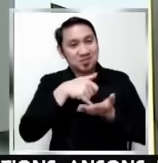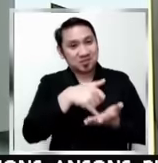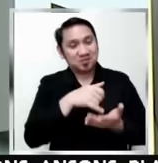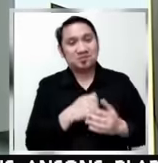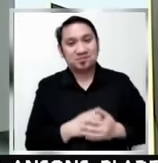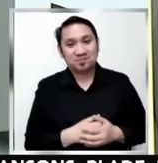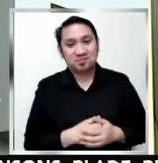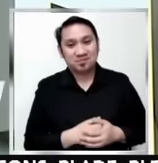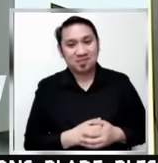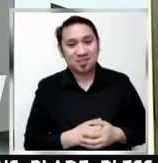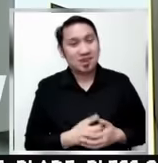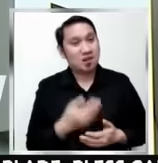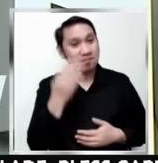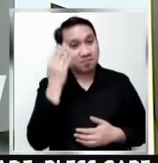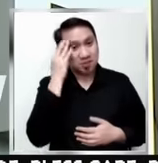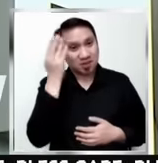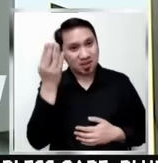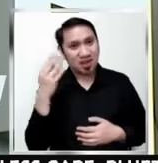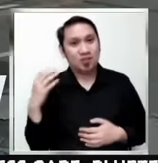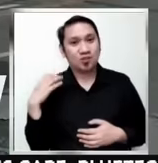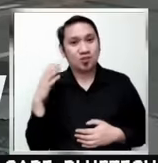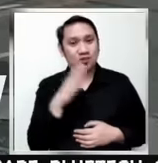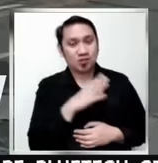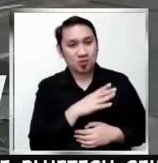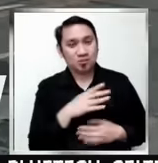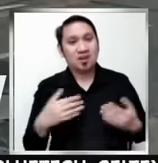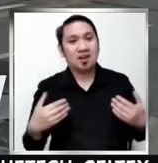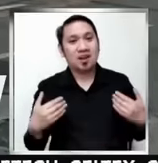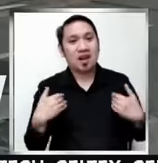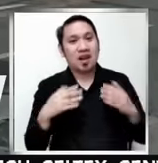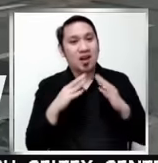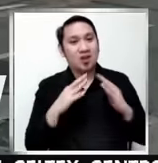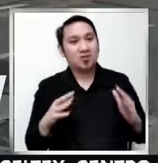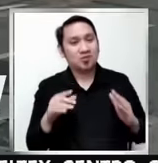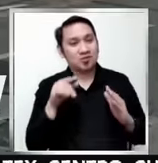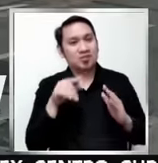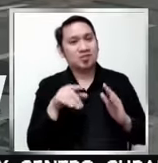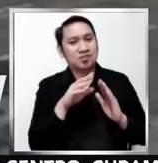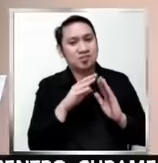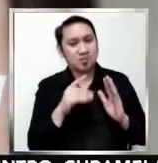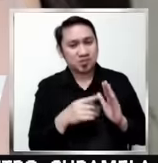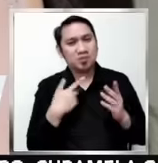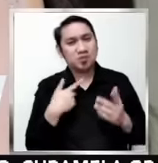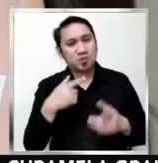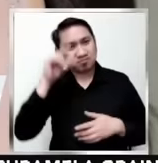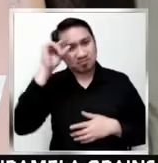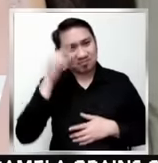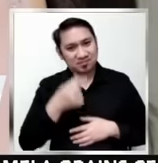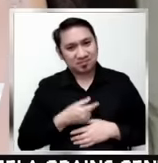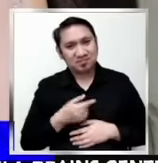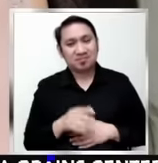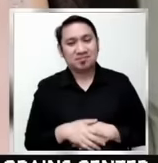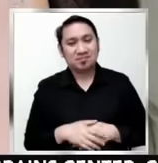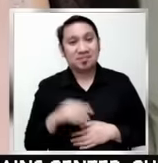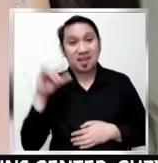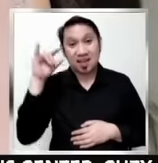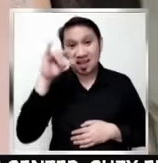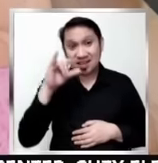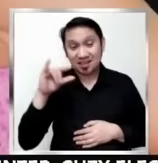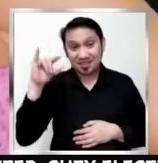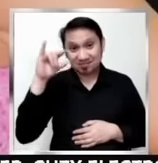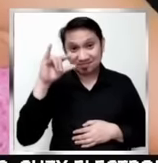Congressman Salvador Plato ang House Resolution No. 1475 bilang pagbati sa kanya. Sa IG broadcast channel